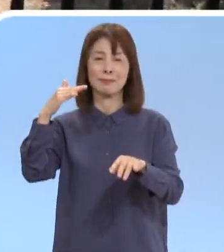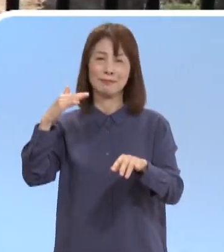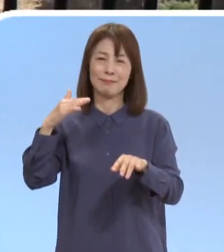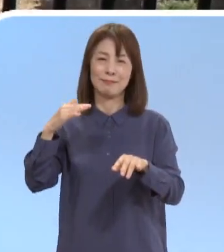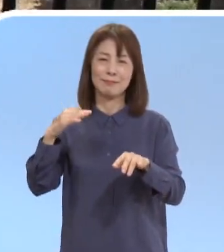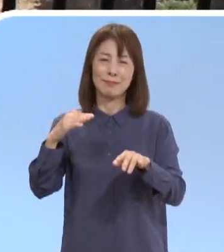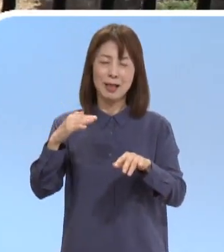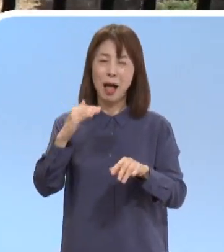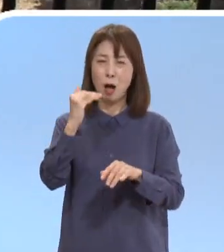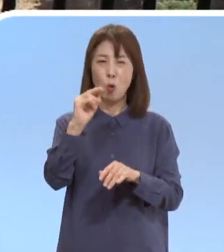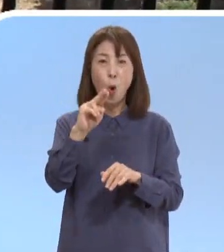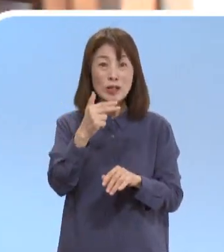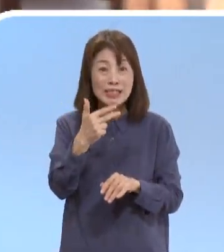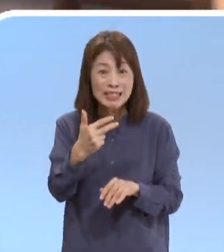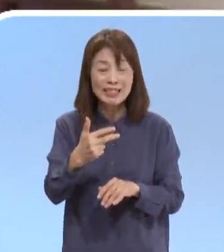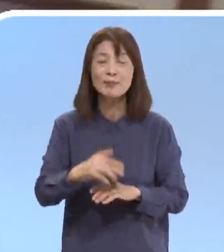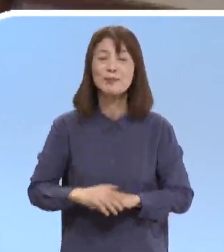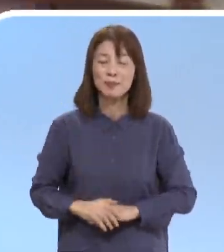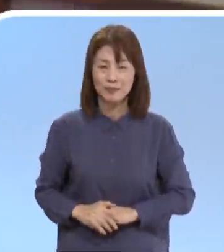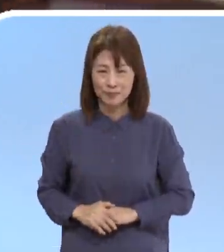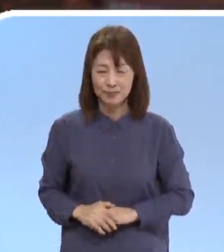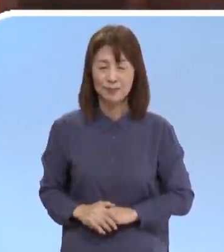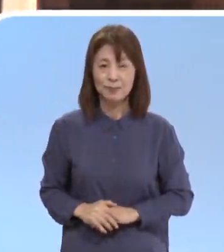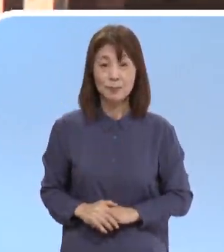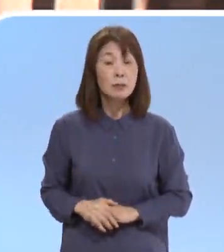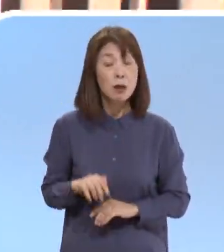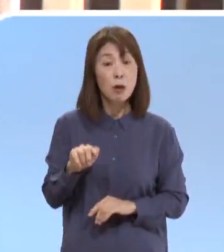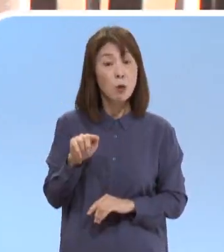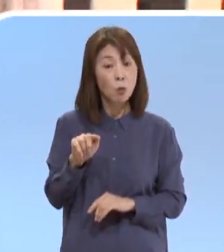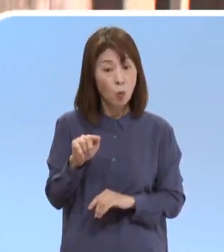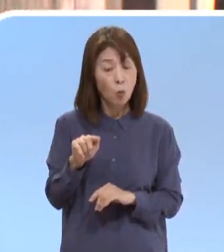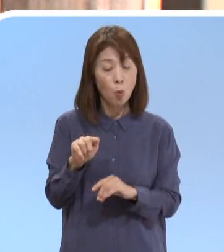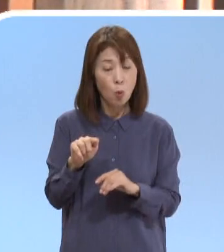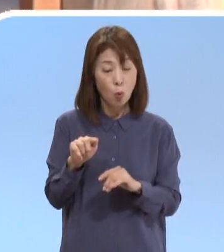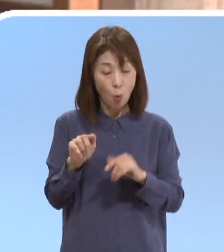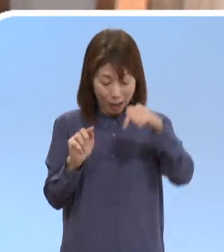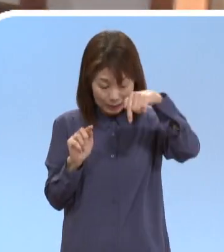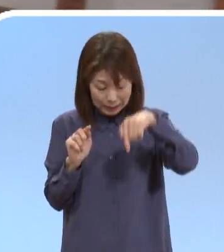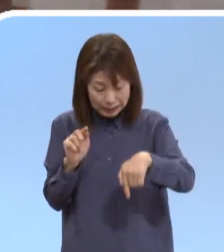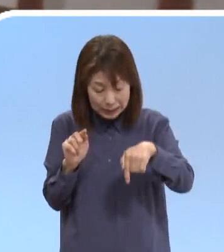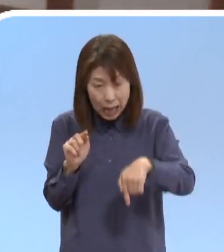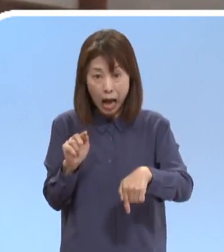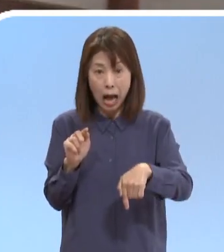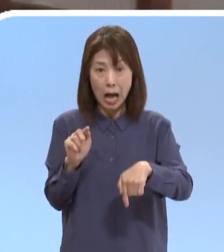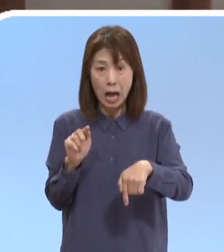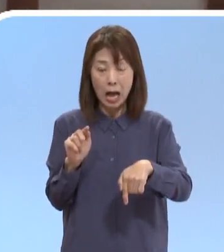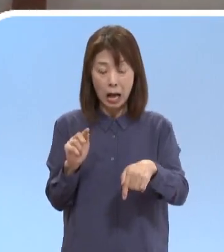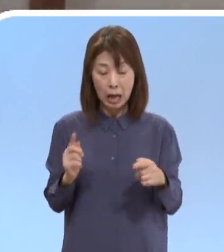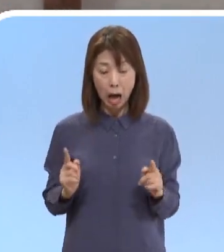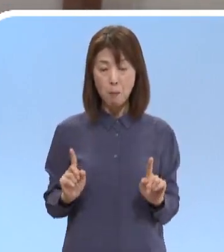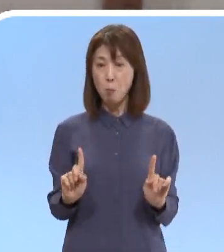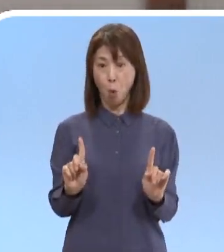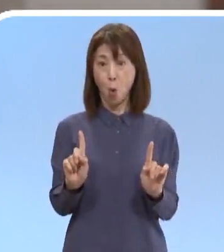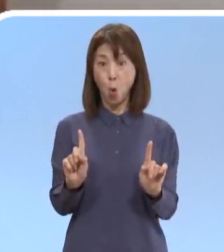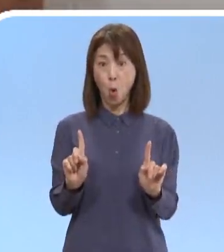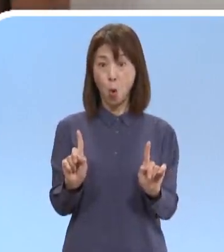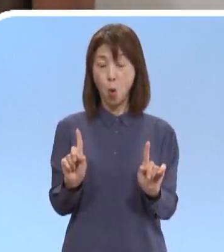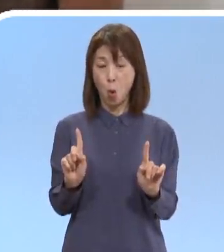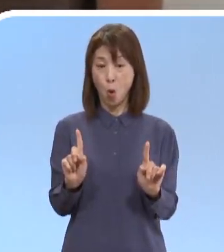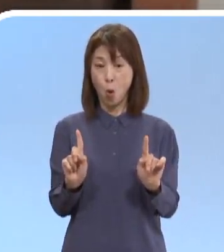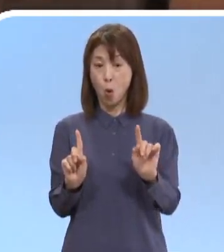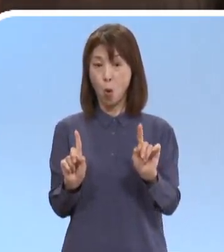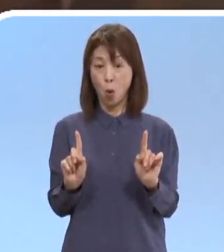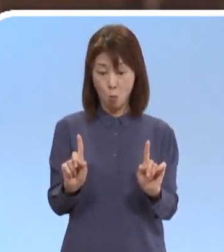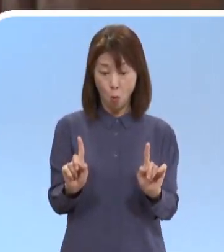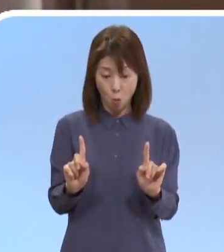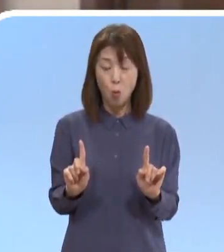子。俺周り櫓はですね、 はい、 備前門とつながってるんですね。 あ、さっき見てた L 字になってた。 はい、そうです、